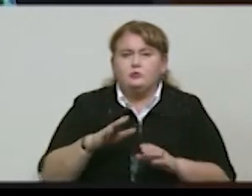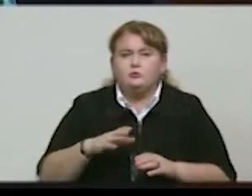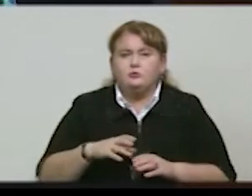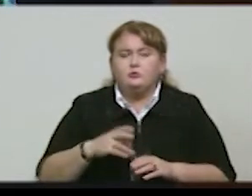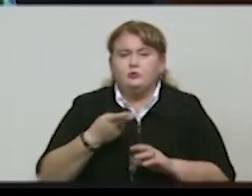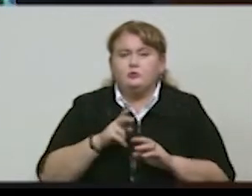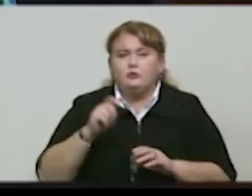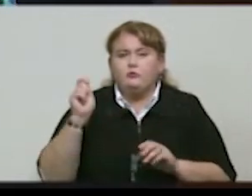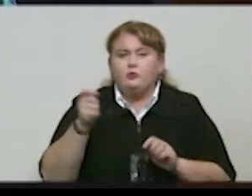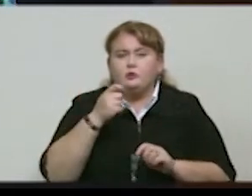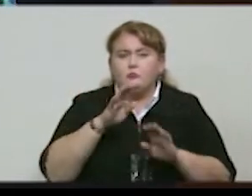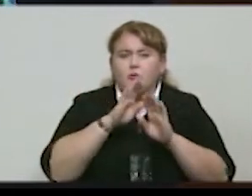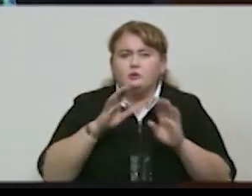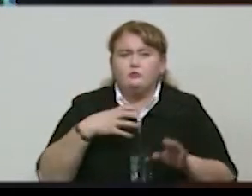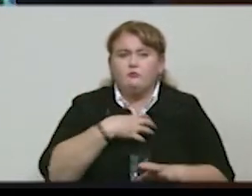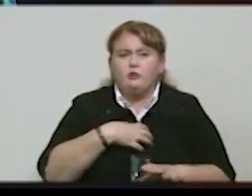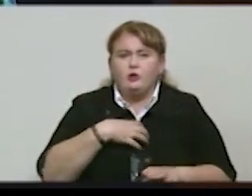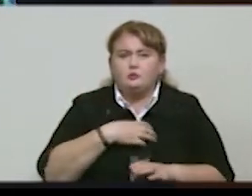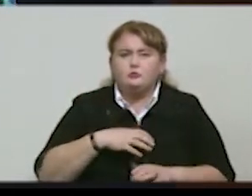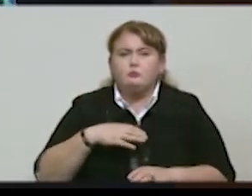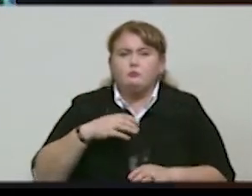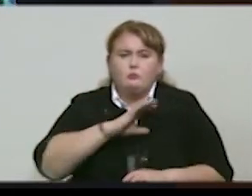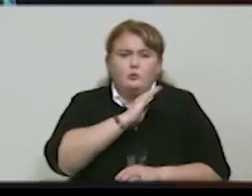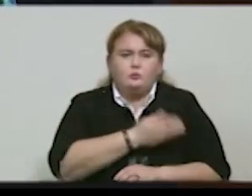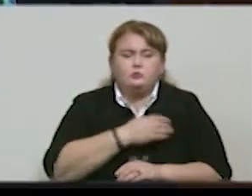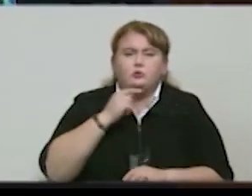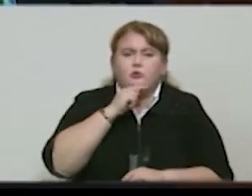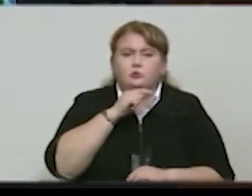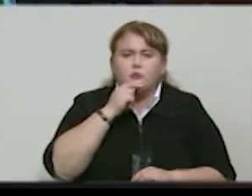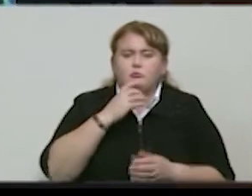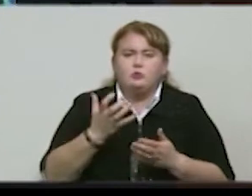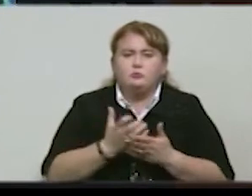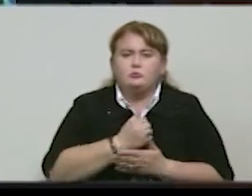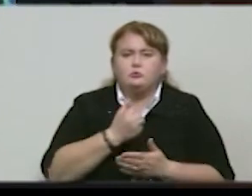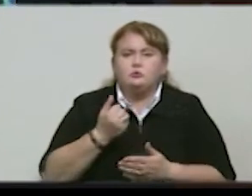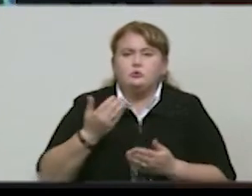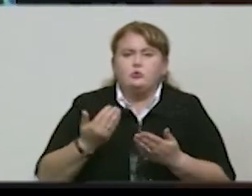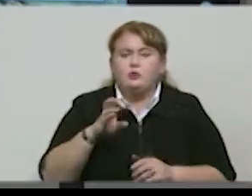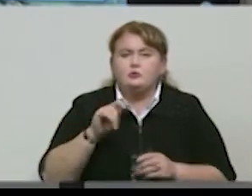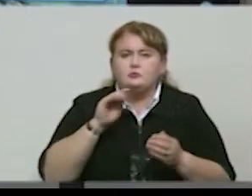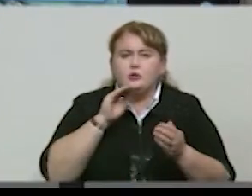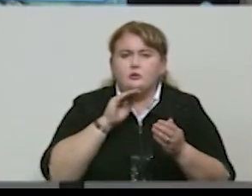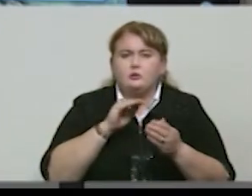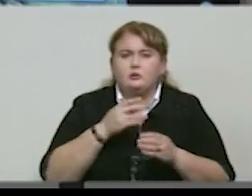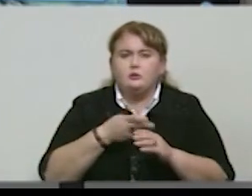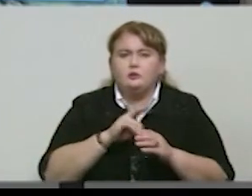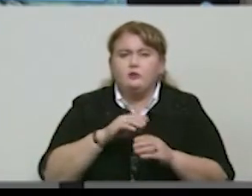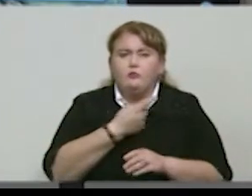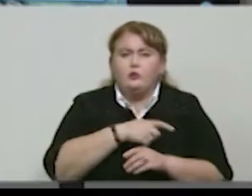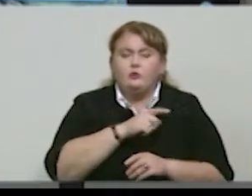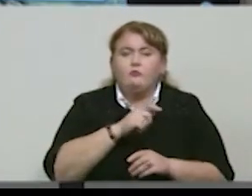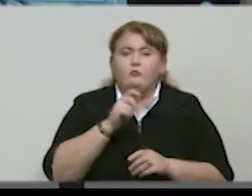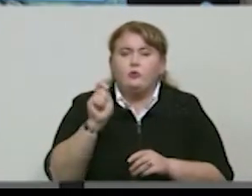эта война показала важность мощи экономики. И получалась эта новая война. Эта война затронула